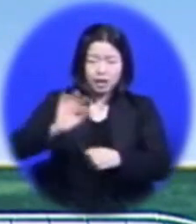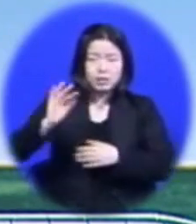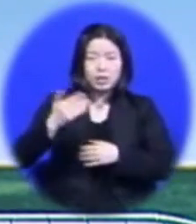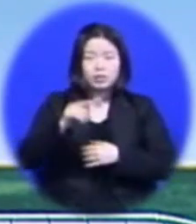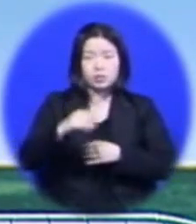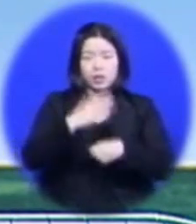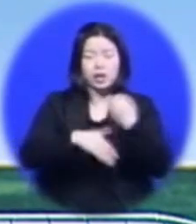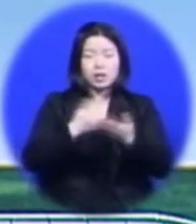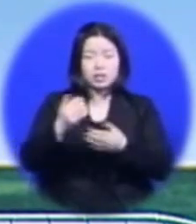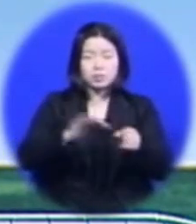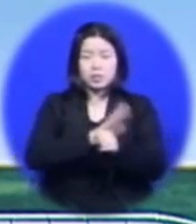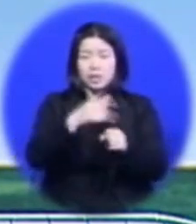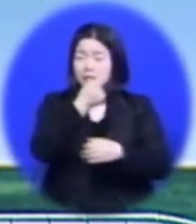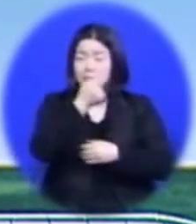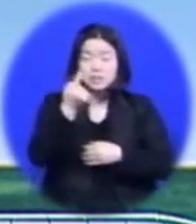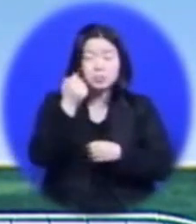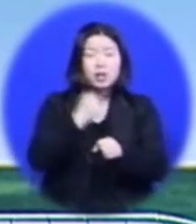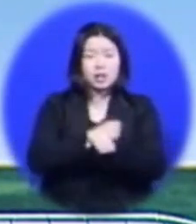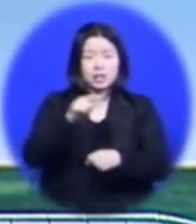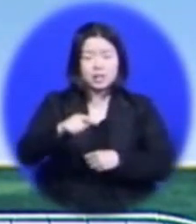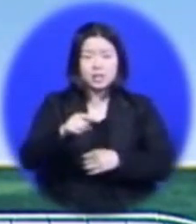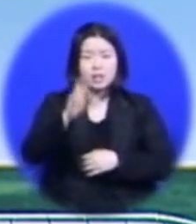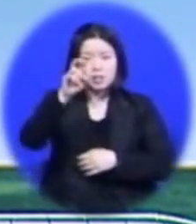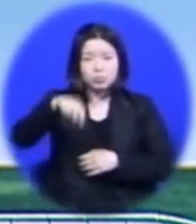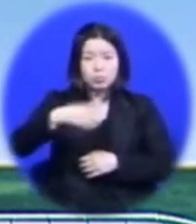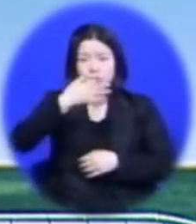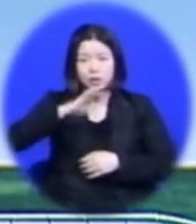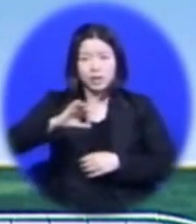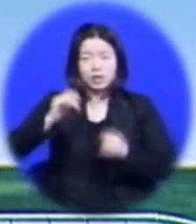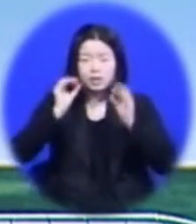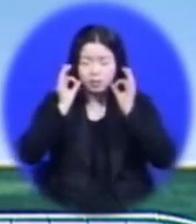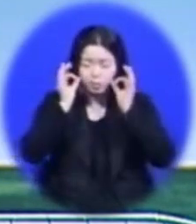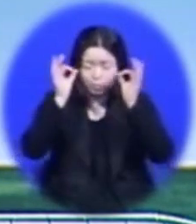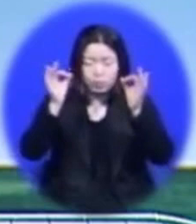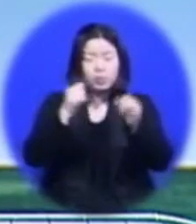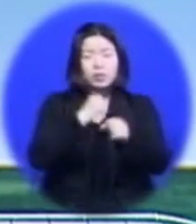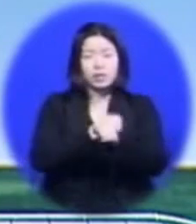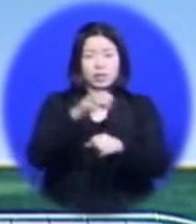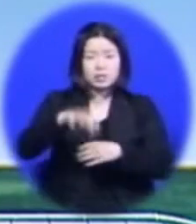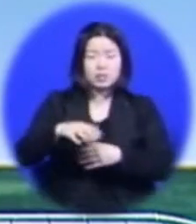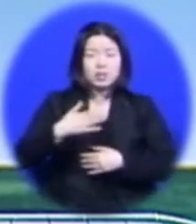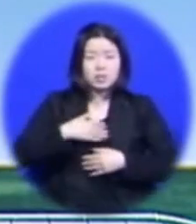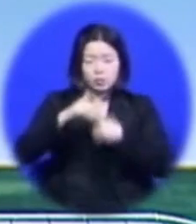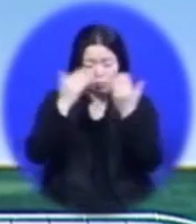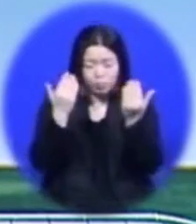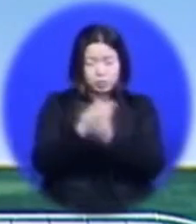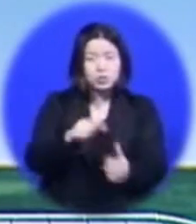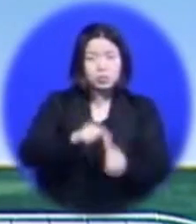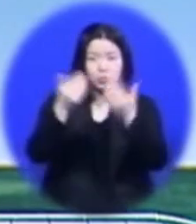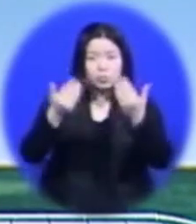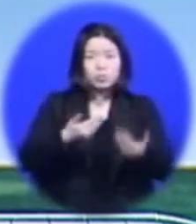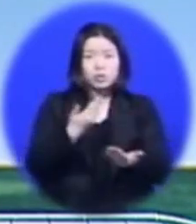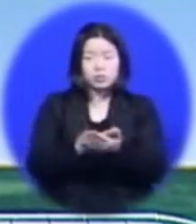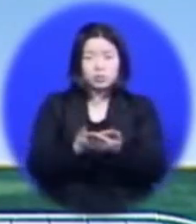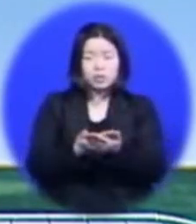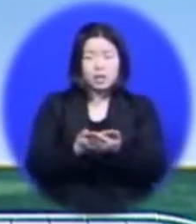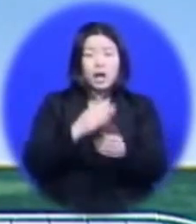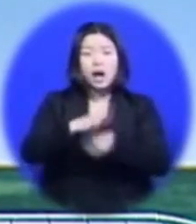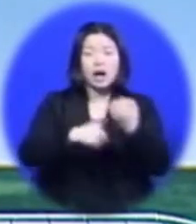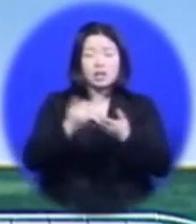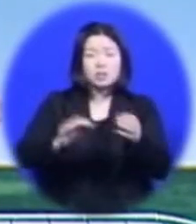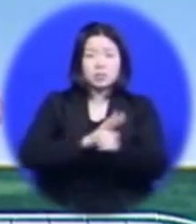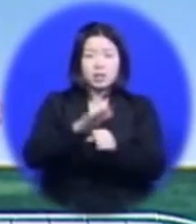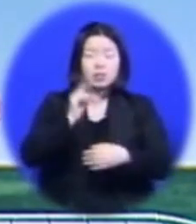사랑을 증명해 보려는 이 무익한 노력에서 이제 저를 온전히 구원해 주소서. 하나님의 사랑은